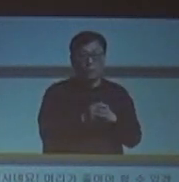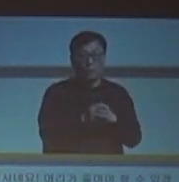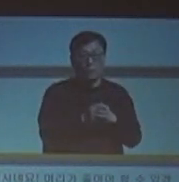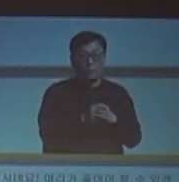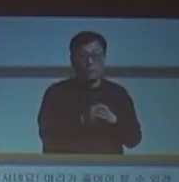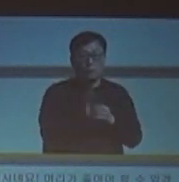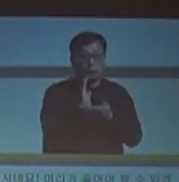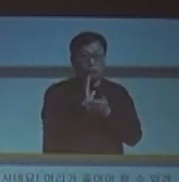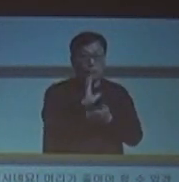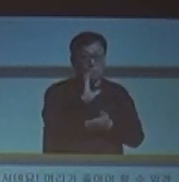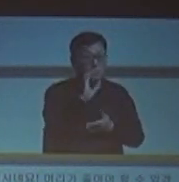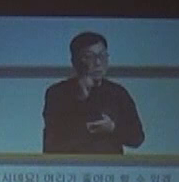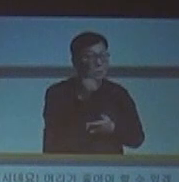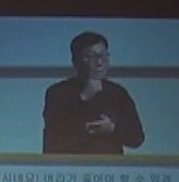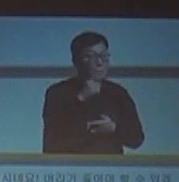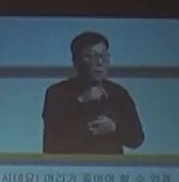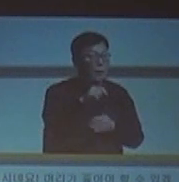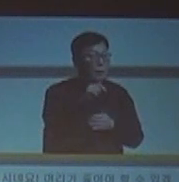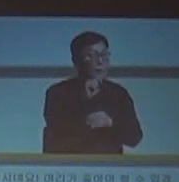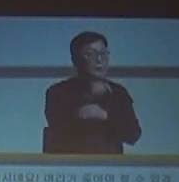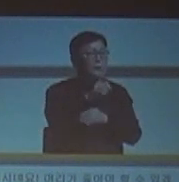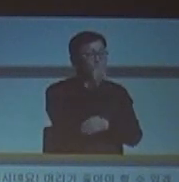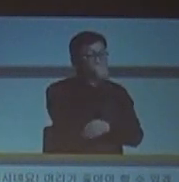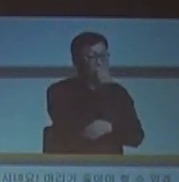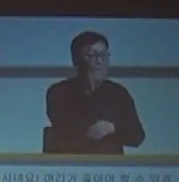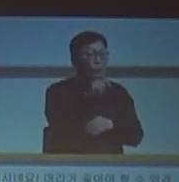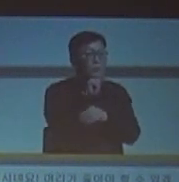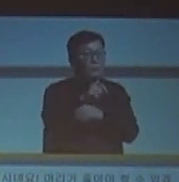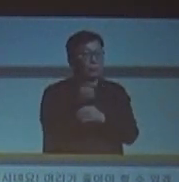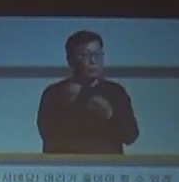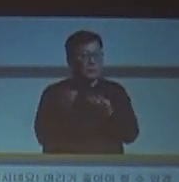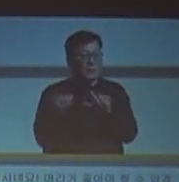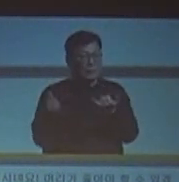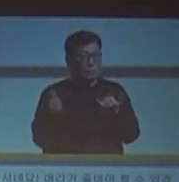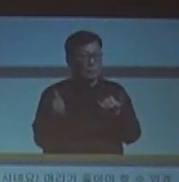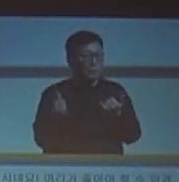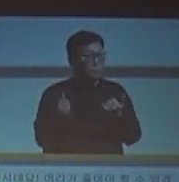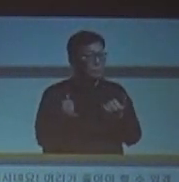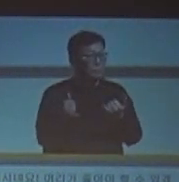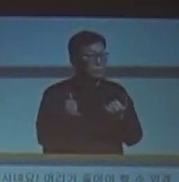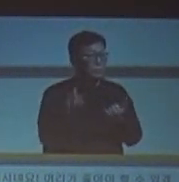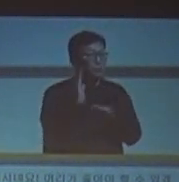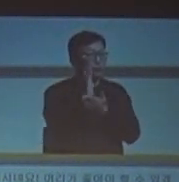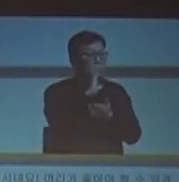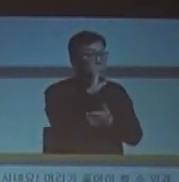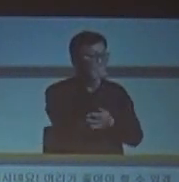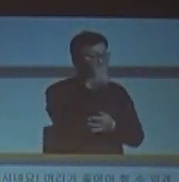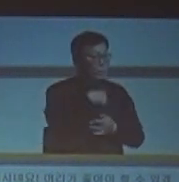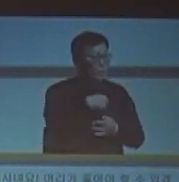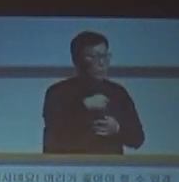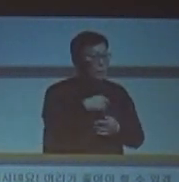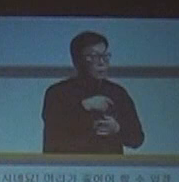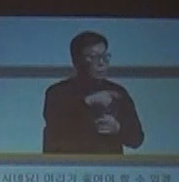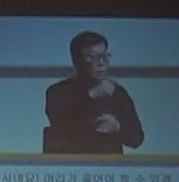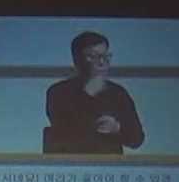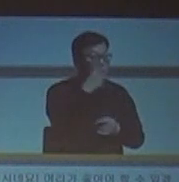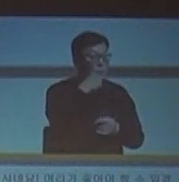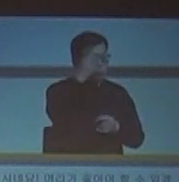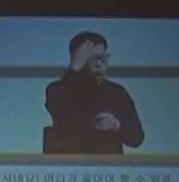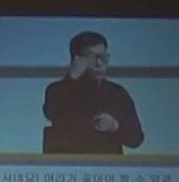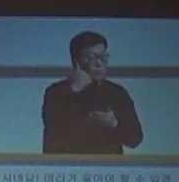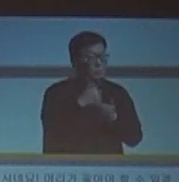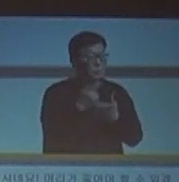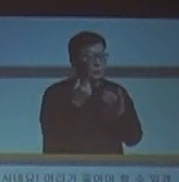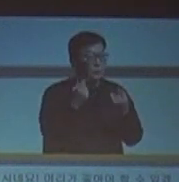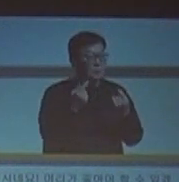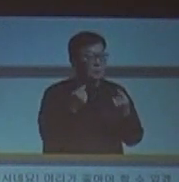아 저희는 사무장, 사무원 이렇게 두 분. 아, 그래요? 네. 네. 네. 네. 어디 계신가요? 네, 어, 수녀님 앞에 세 분 네. 네,